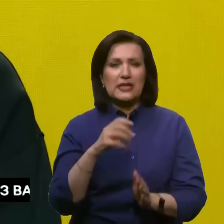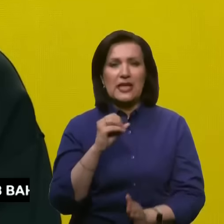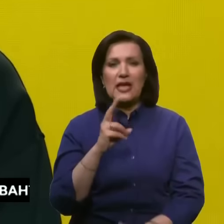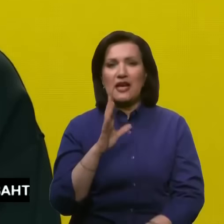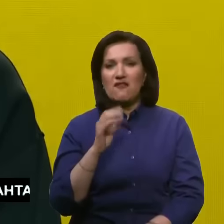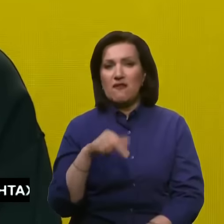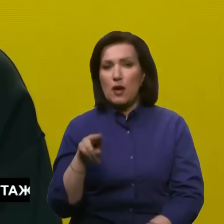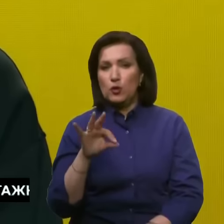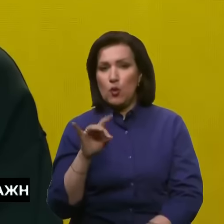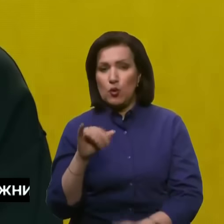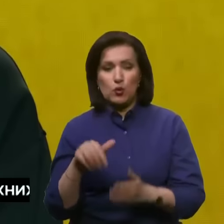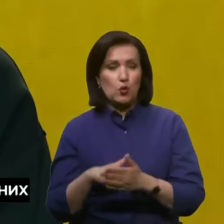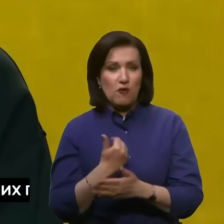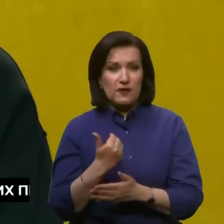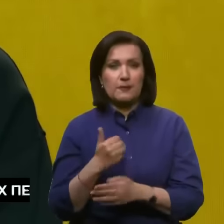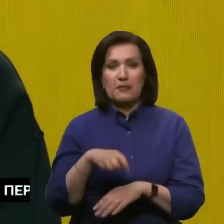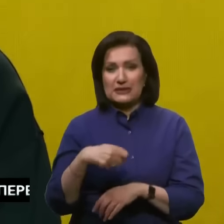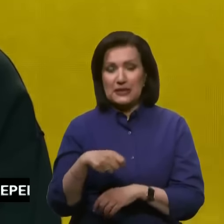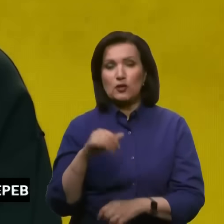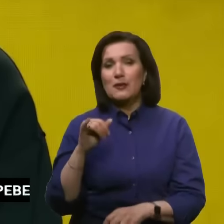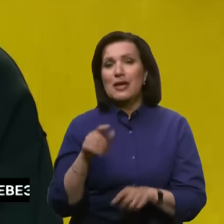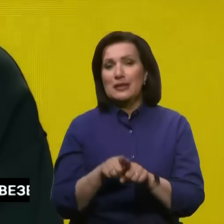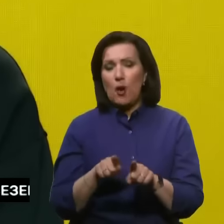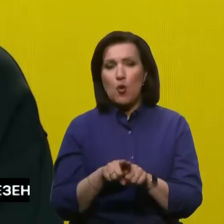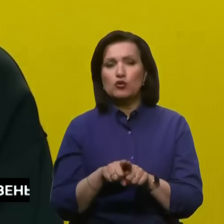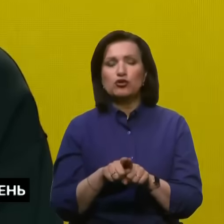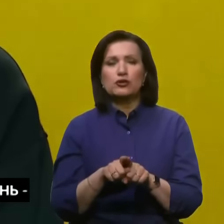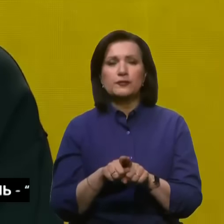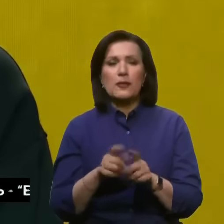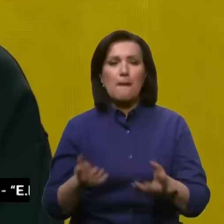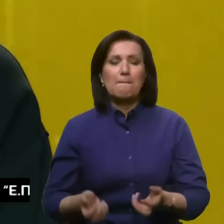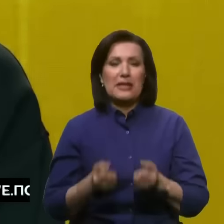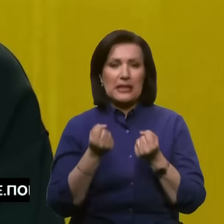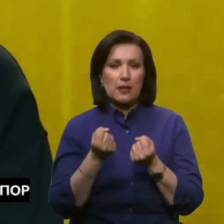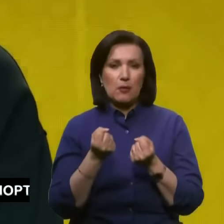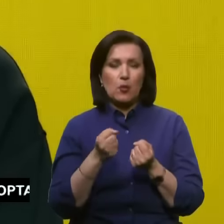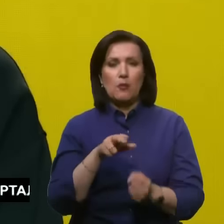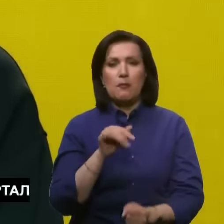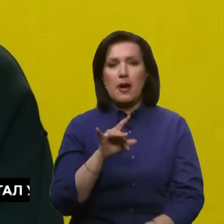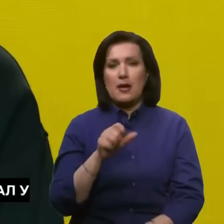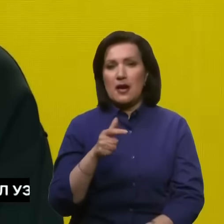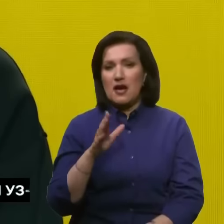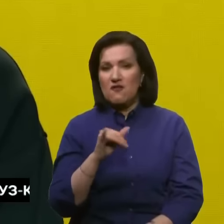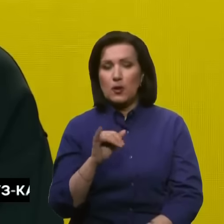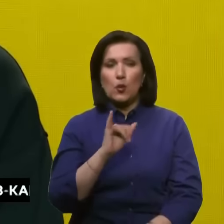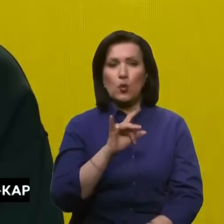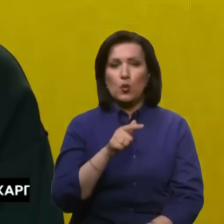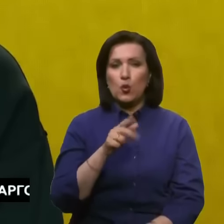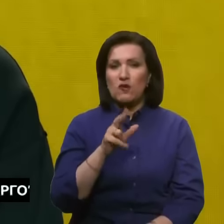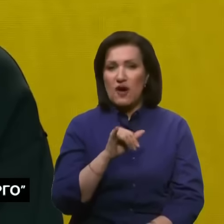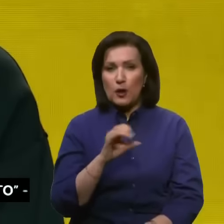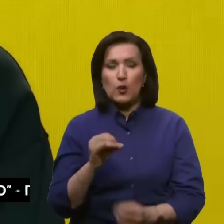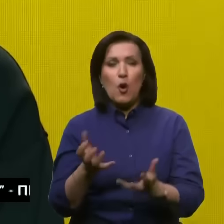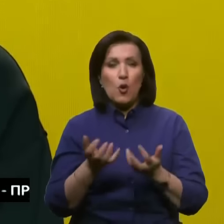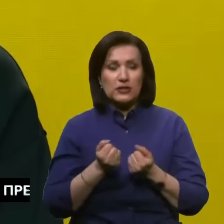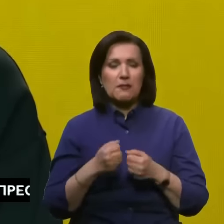Еквадору, новим президентом Еквадору, а також підтримку Парагваю, Уругваю